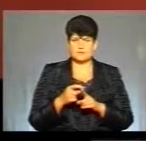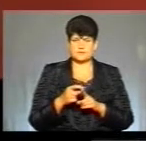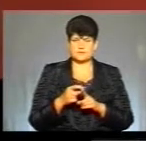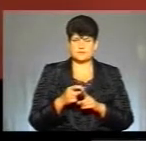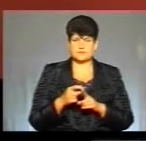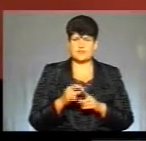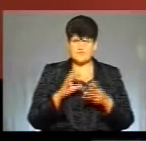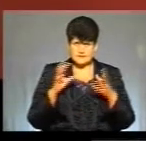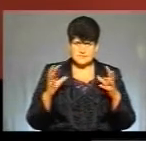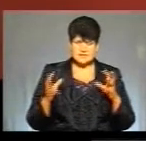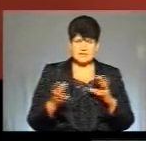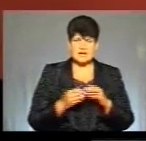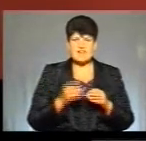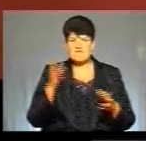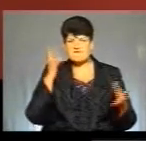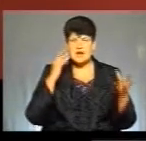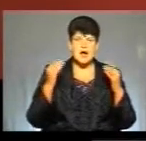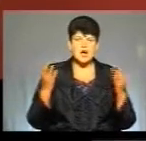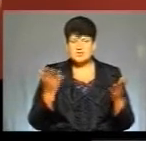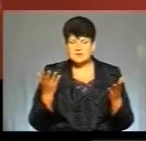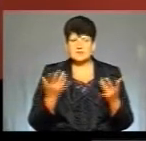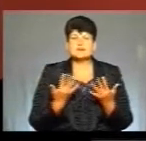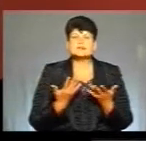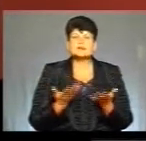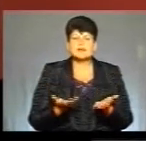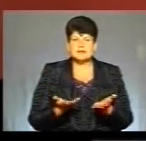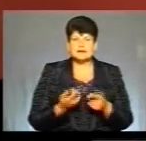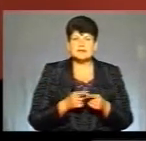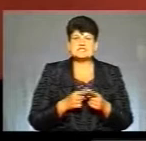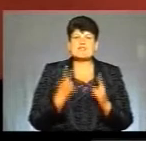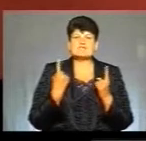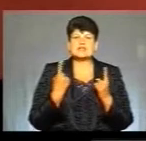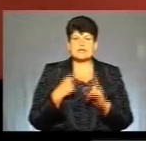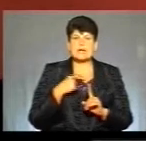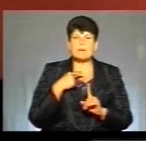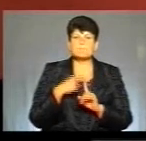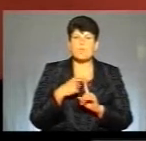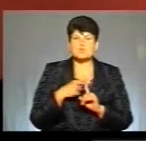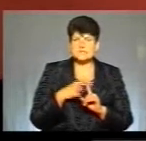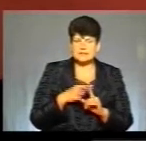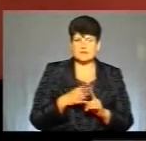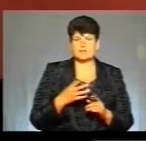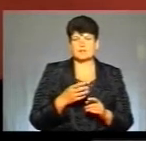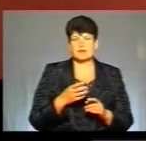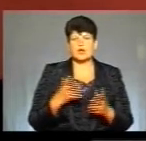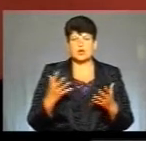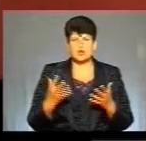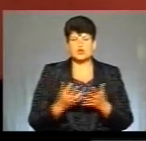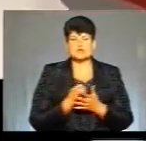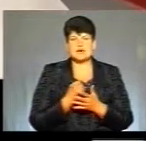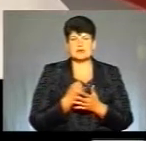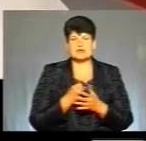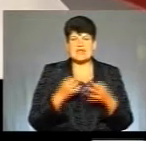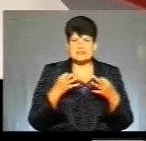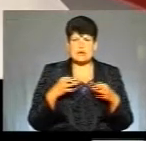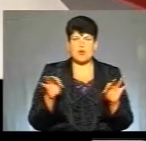чи взагалі враженням, наскільки це великий позитив, досягнення, прагнення до демократії, до